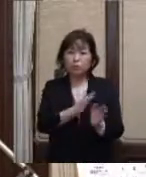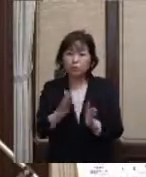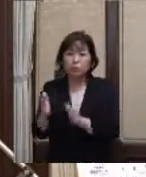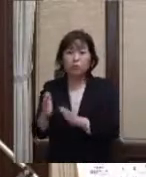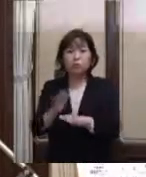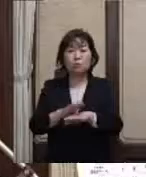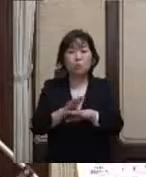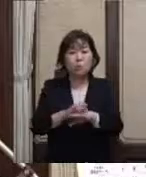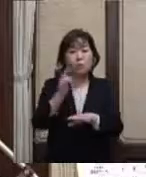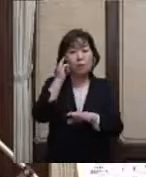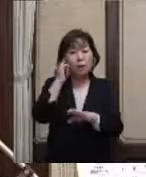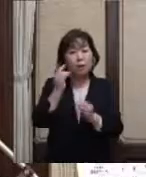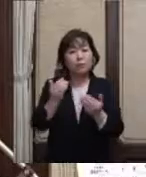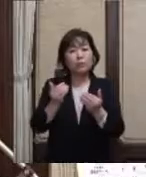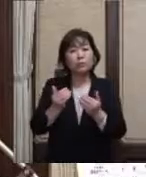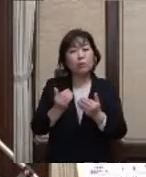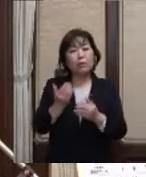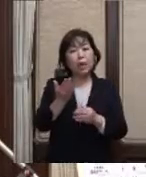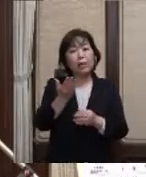という、そういう